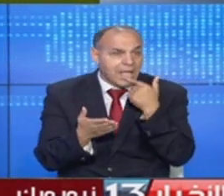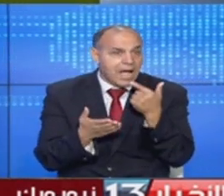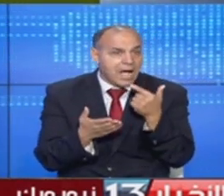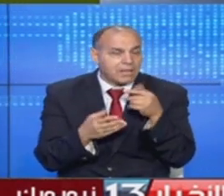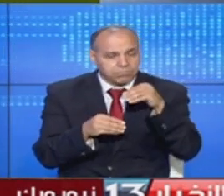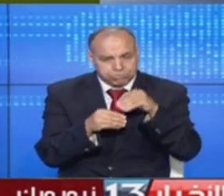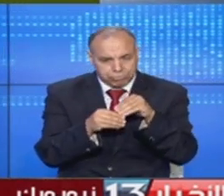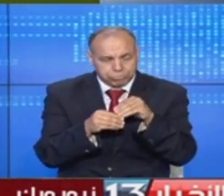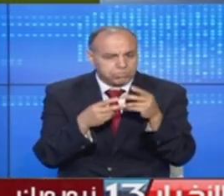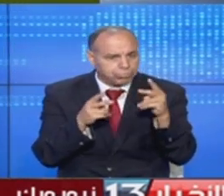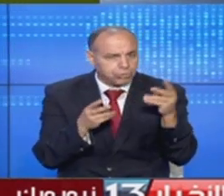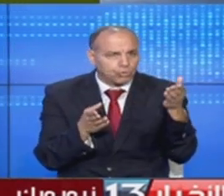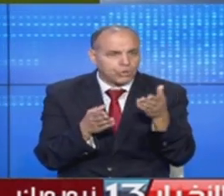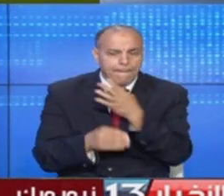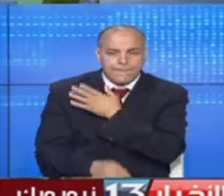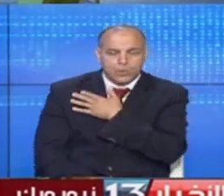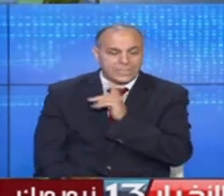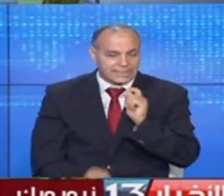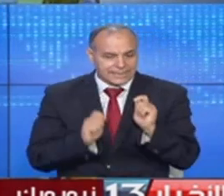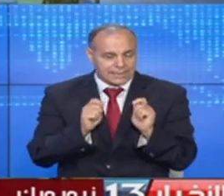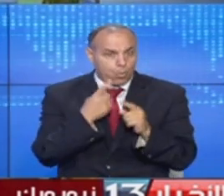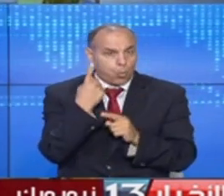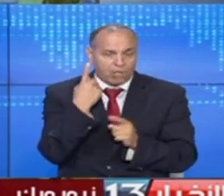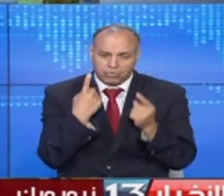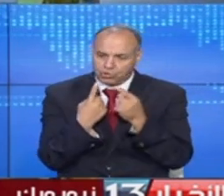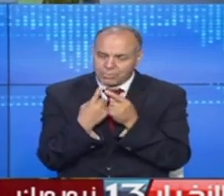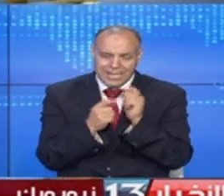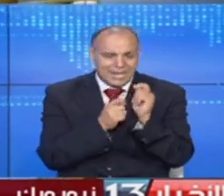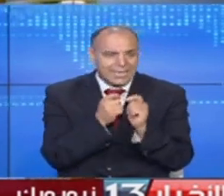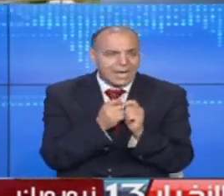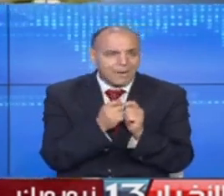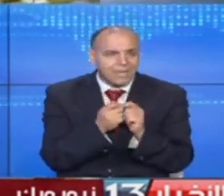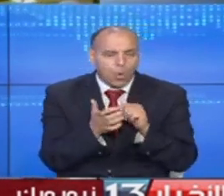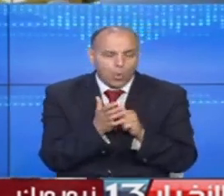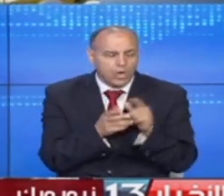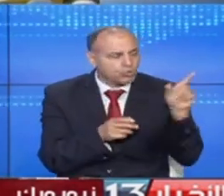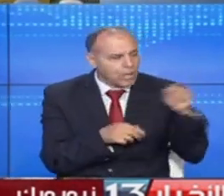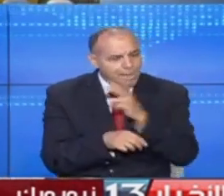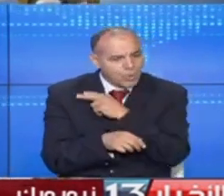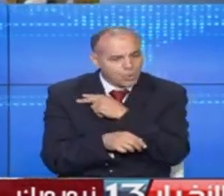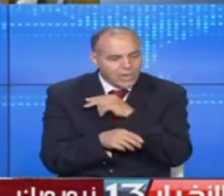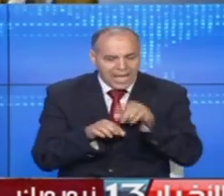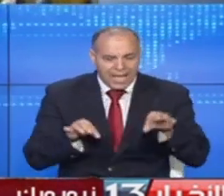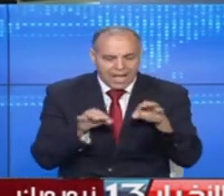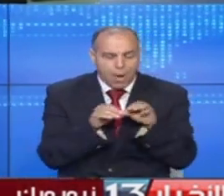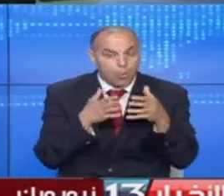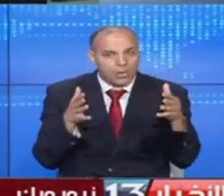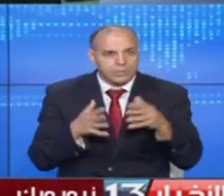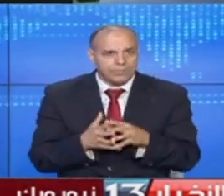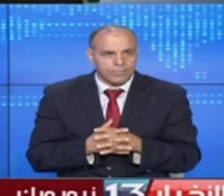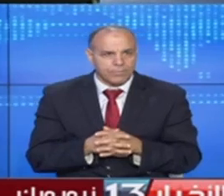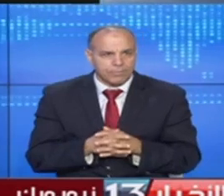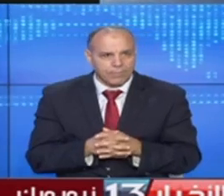الاقتصار والسماح بحضور مسؤول ديبلوماسي واحد نيابه عن كل وفد في هذه القاعه الفسيحه